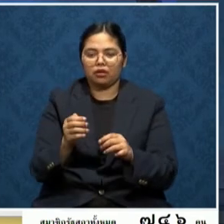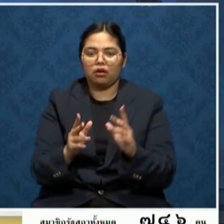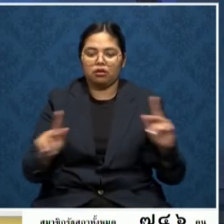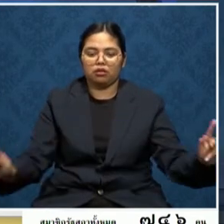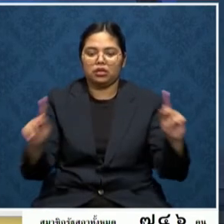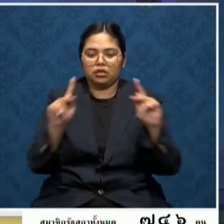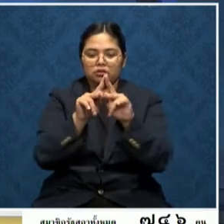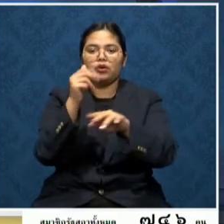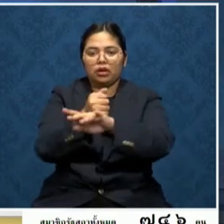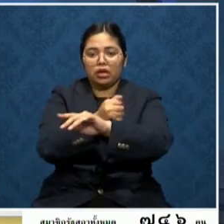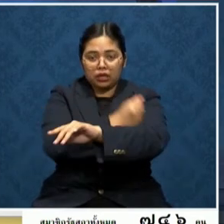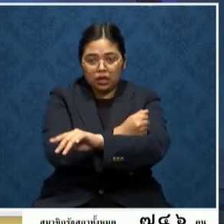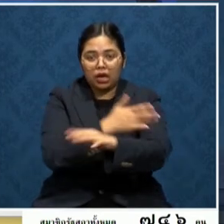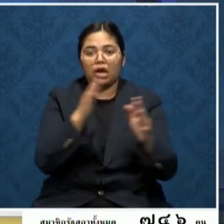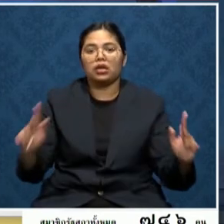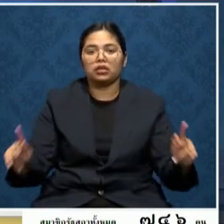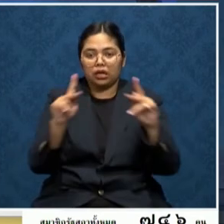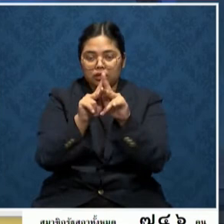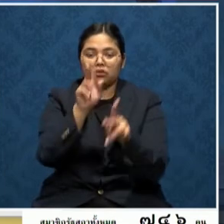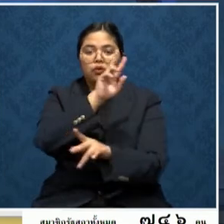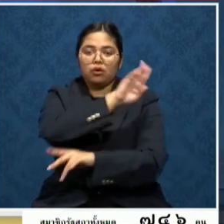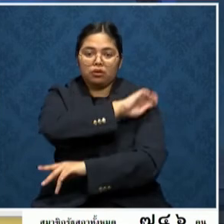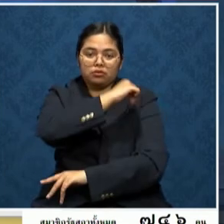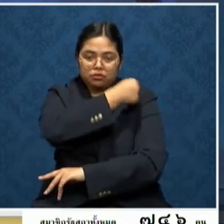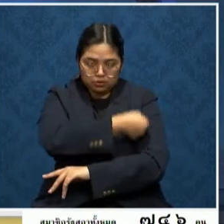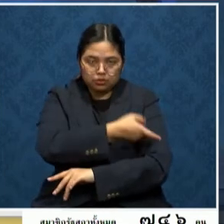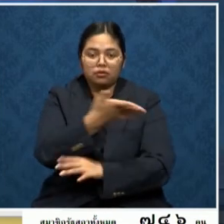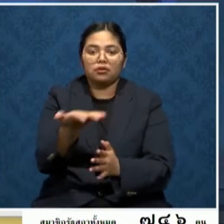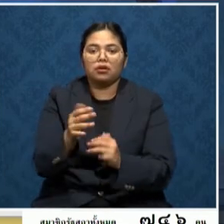านท่านรัฐมนตรีกระทรวงสาธารณสุขท่านรัฐมนตรีกระทร